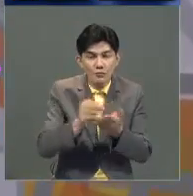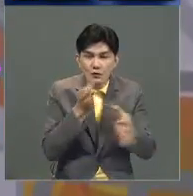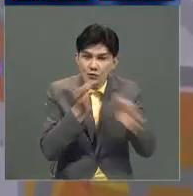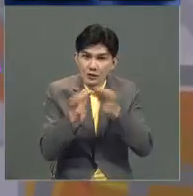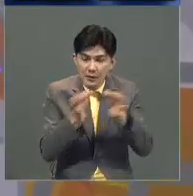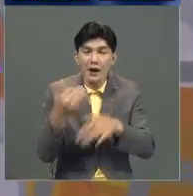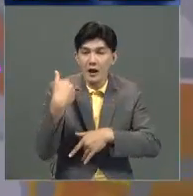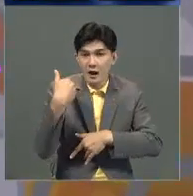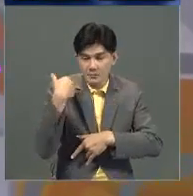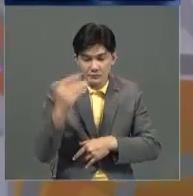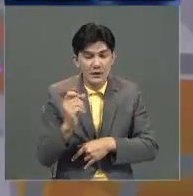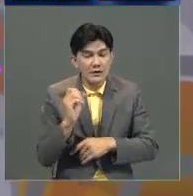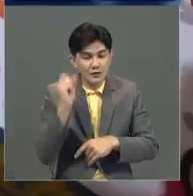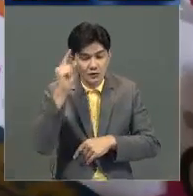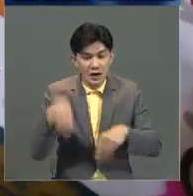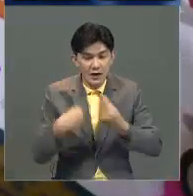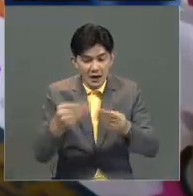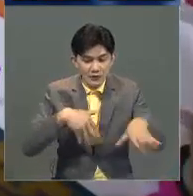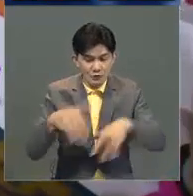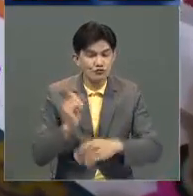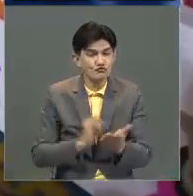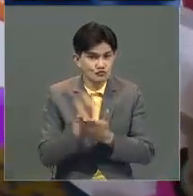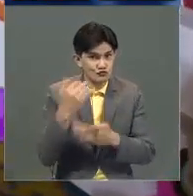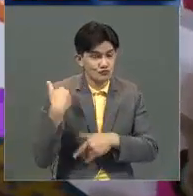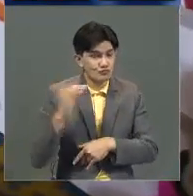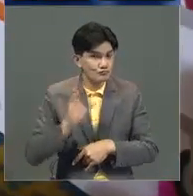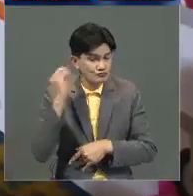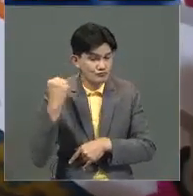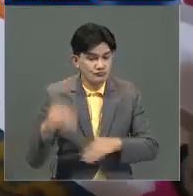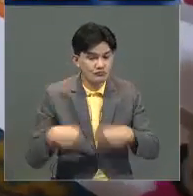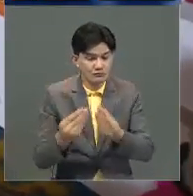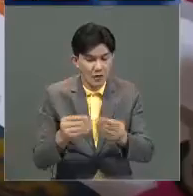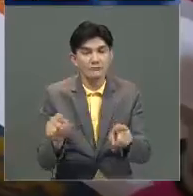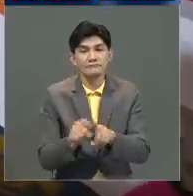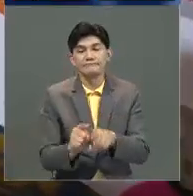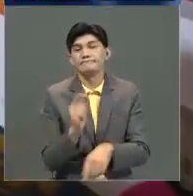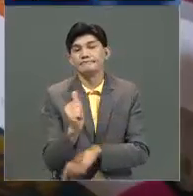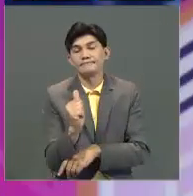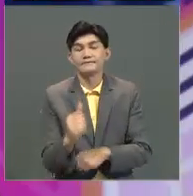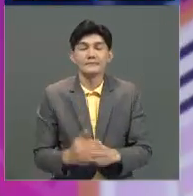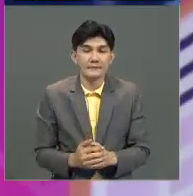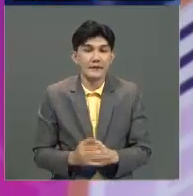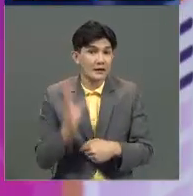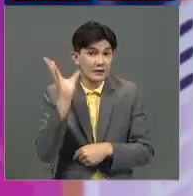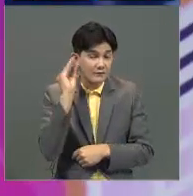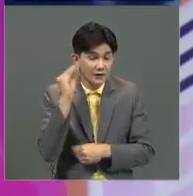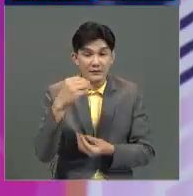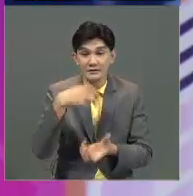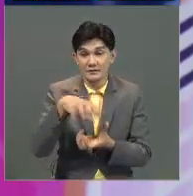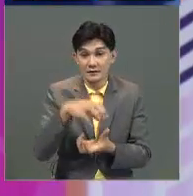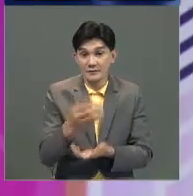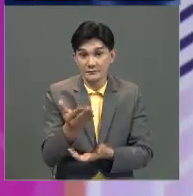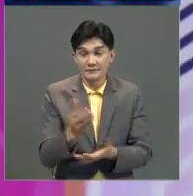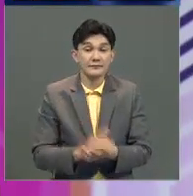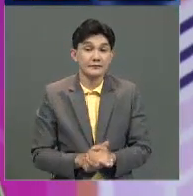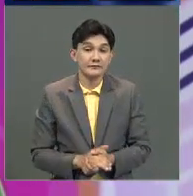ารและสร้างความเข้าใจที่ถูกต้องรวมทั้งสร้างความเชื่อมั่นให้กับประชาชนได้อย่างมีประสิทธิภาพด้วยค่ะไปฟังเสียงคุณเทวัญลิปต